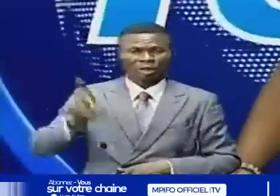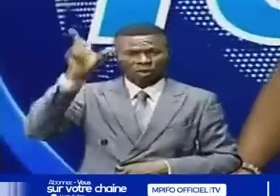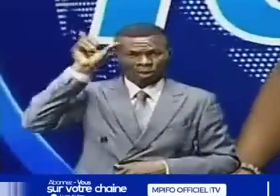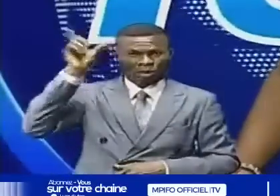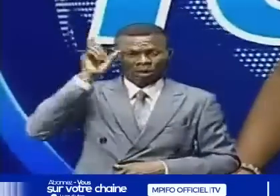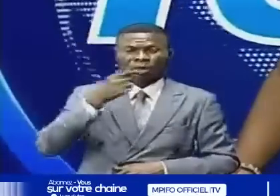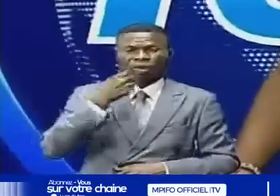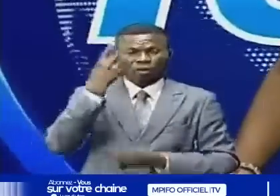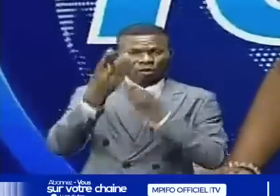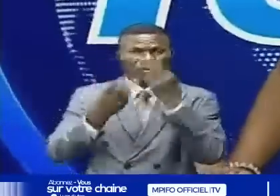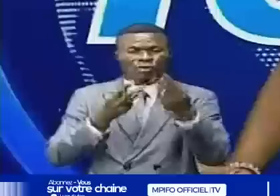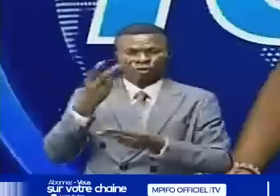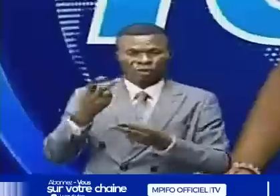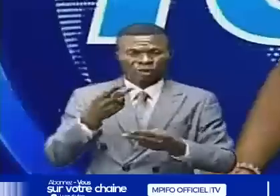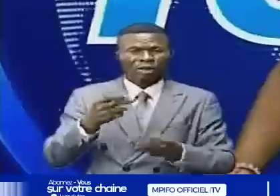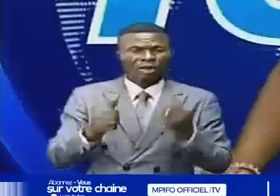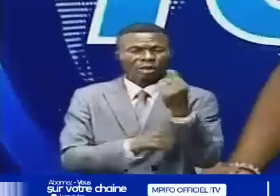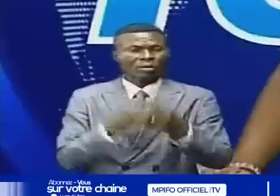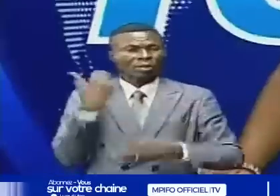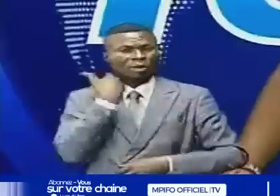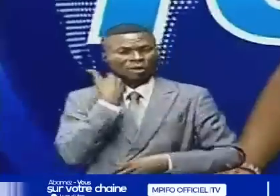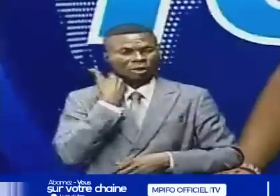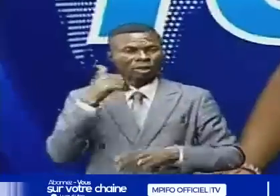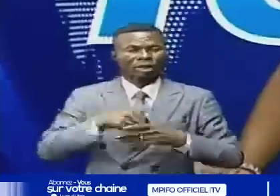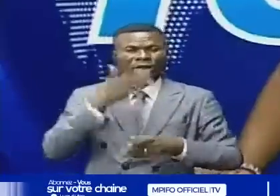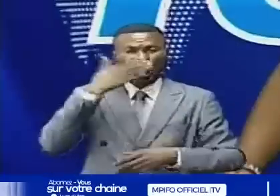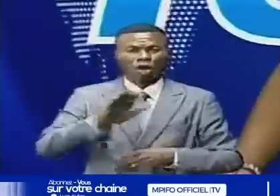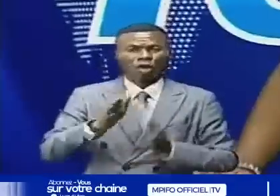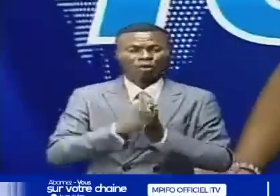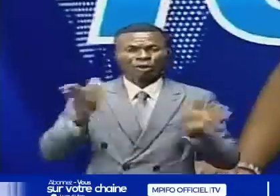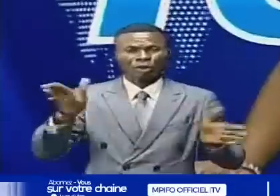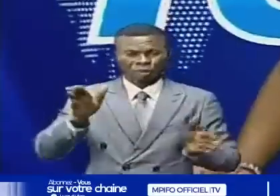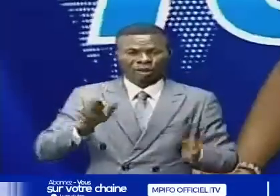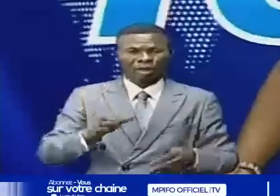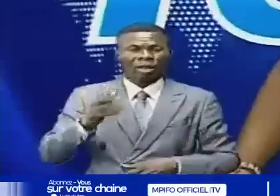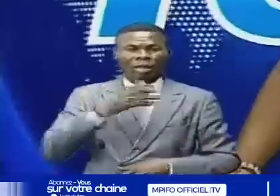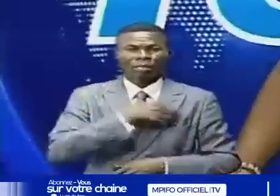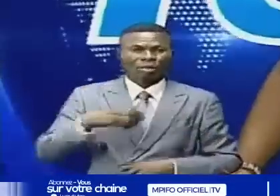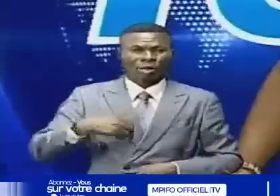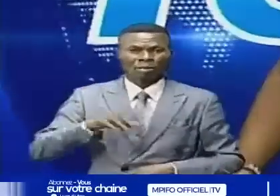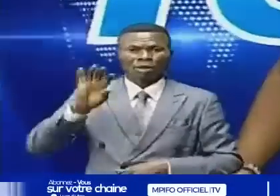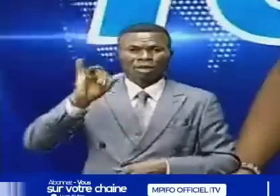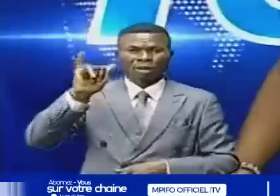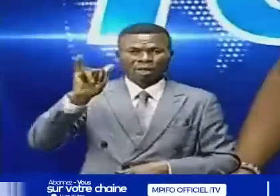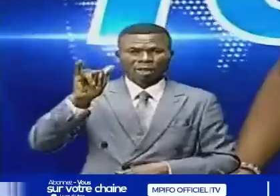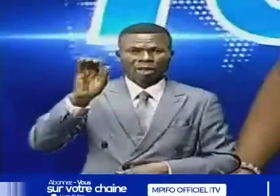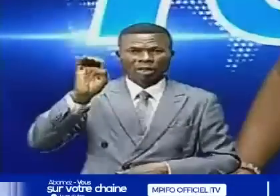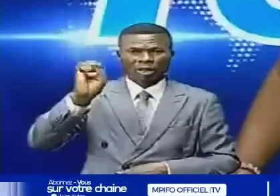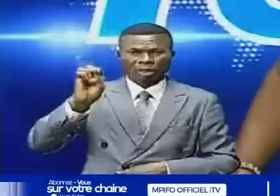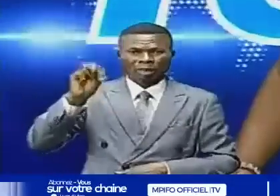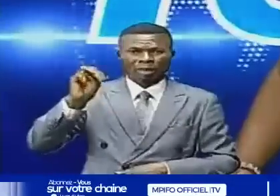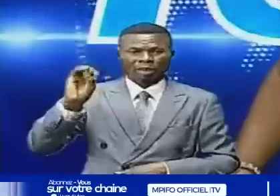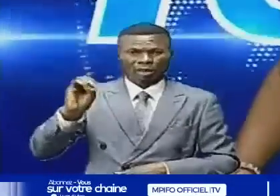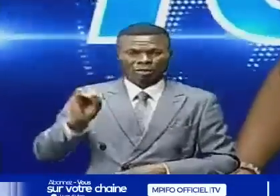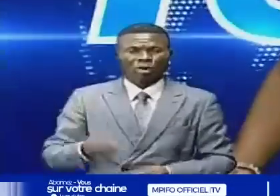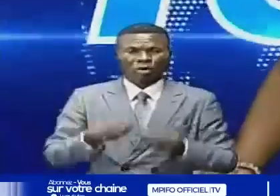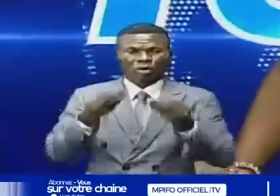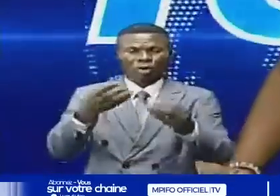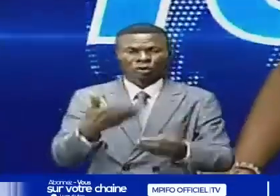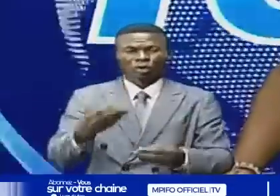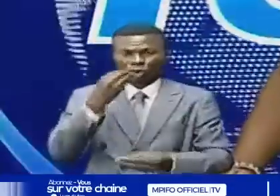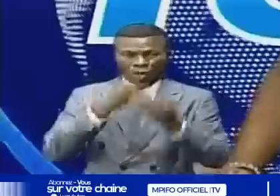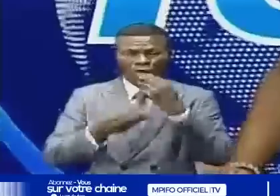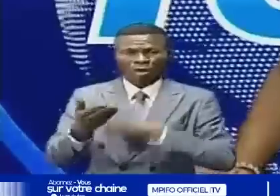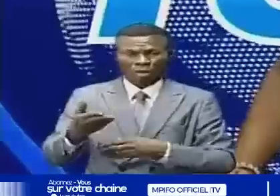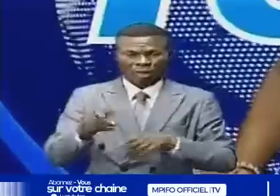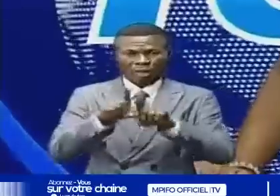rendu visite aux malades internés à l'hôpital général de référence ex-Mama Emo. Elles ont apporté quelques biens, des produits de première